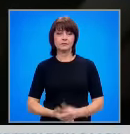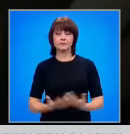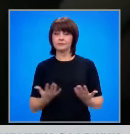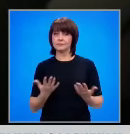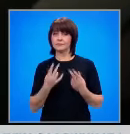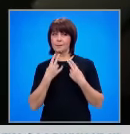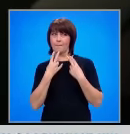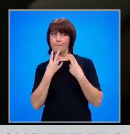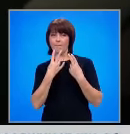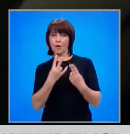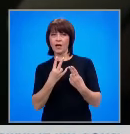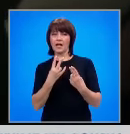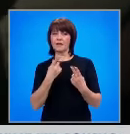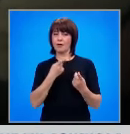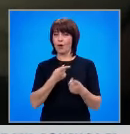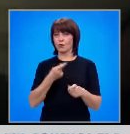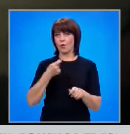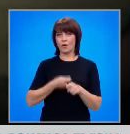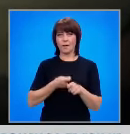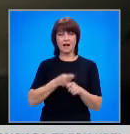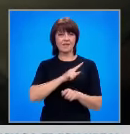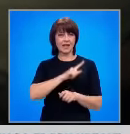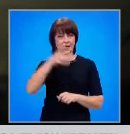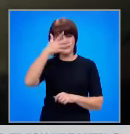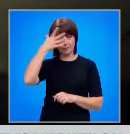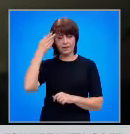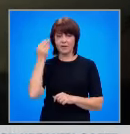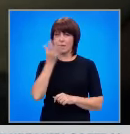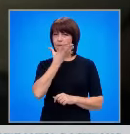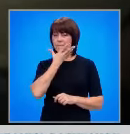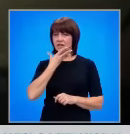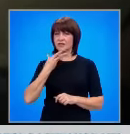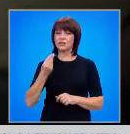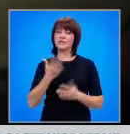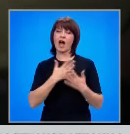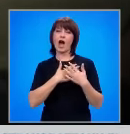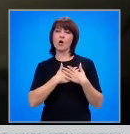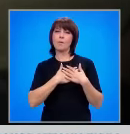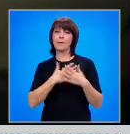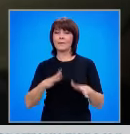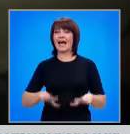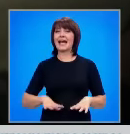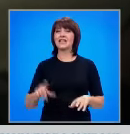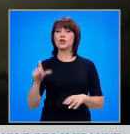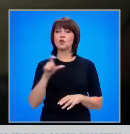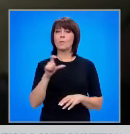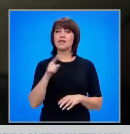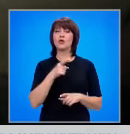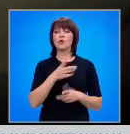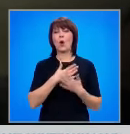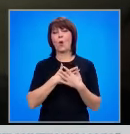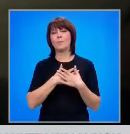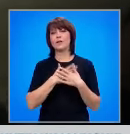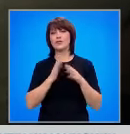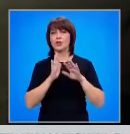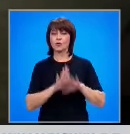Забележителен поглед, който екранът направи незабравим. Приличаше на гледката край любимия му Созопол, където Досио Досев обичаше да